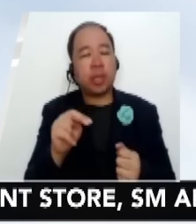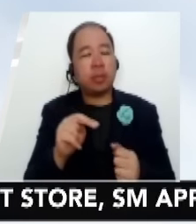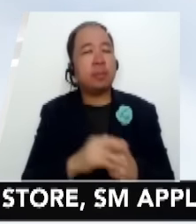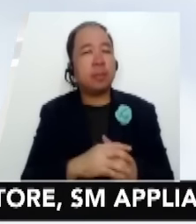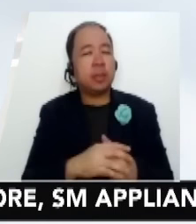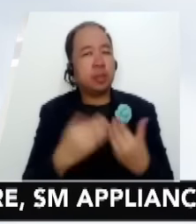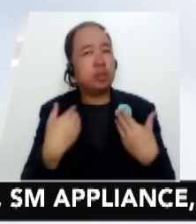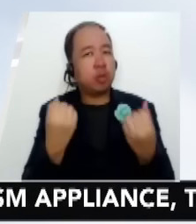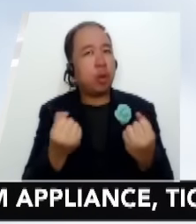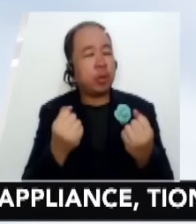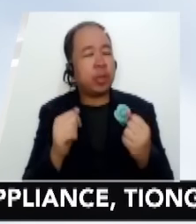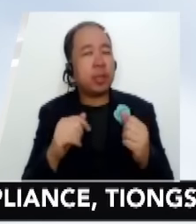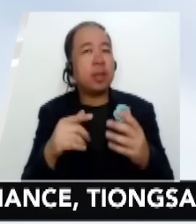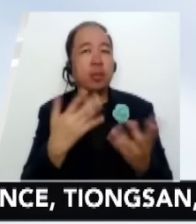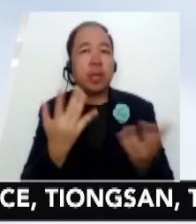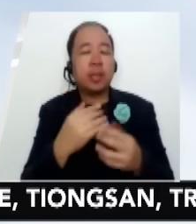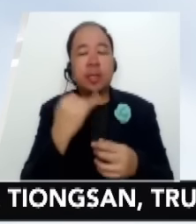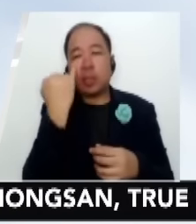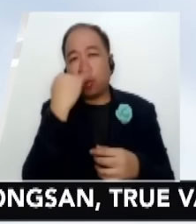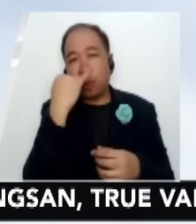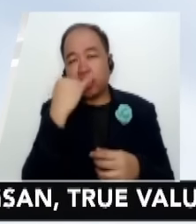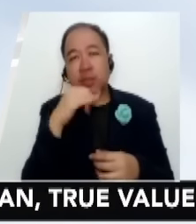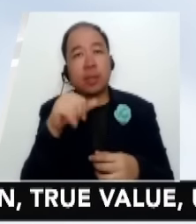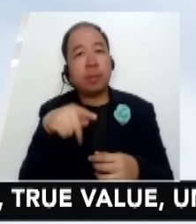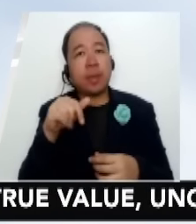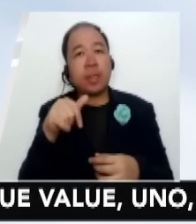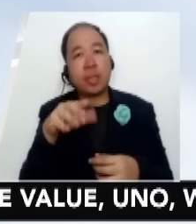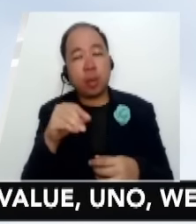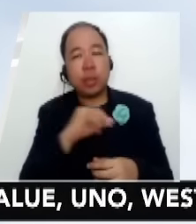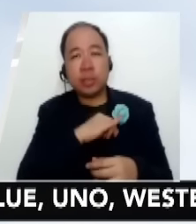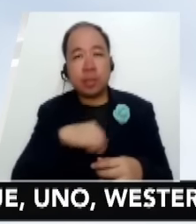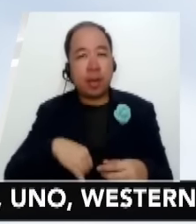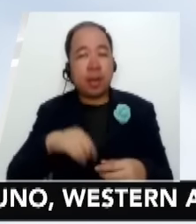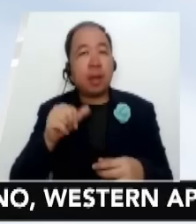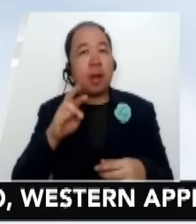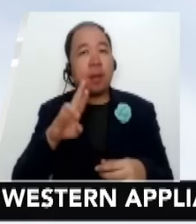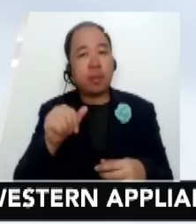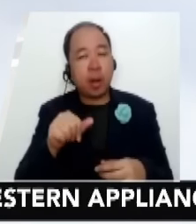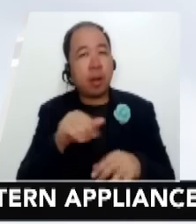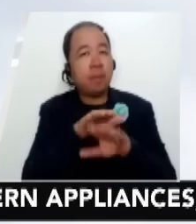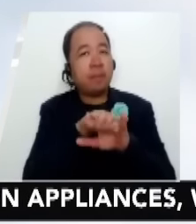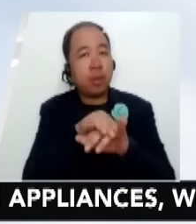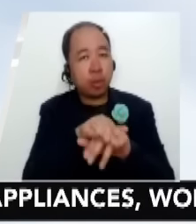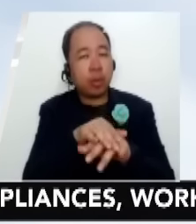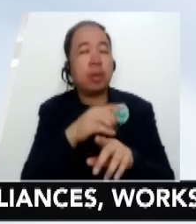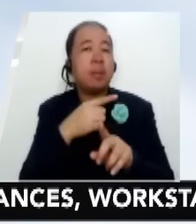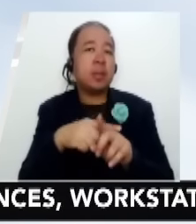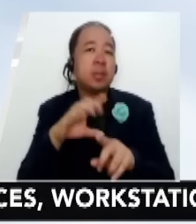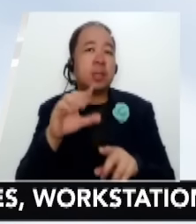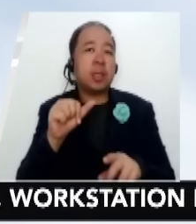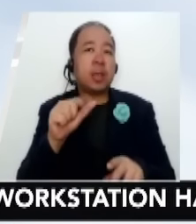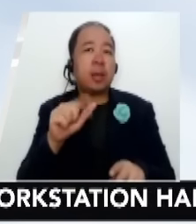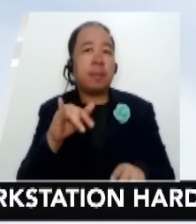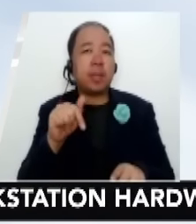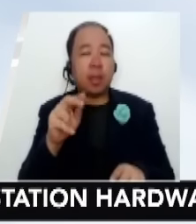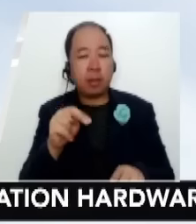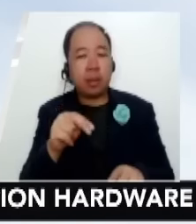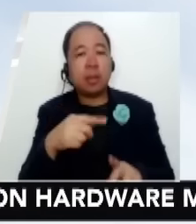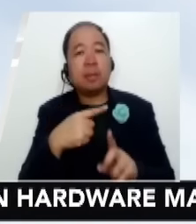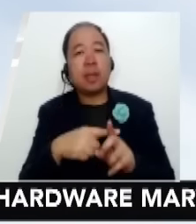Ilocos Provinces, Apayao, Abra, Isabela, Occidental Mindoro, ganun din po sa Calamian Islands at pati na rin sa